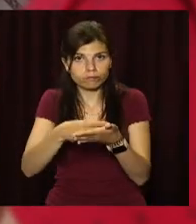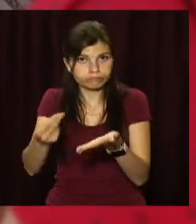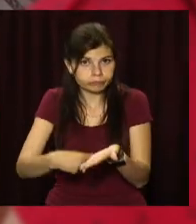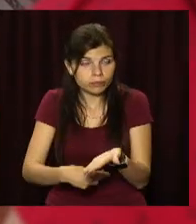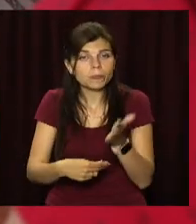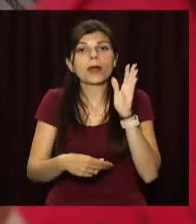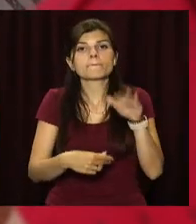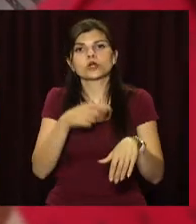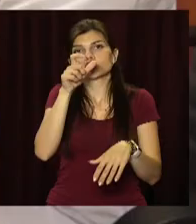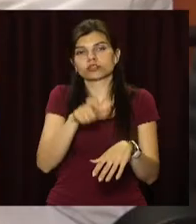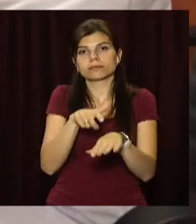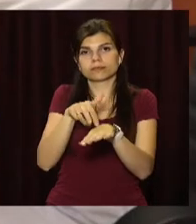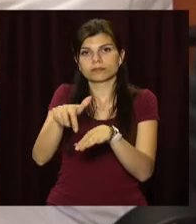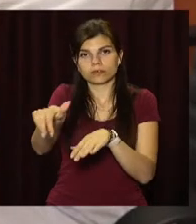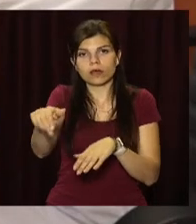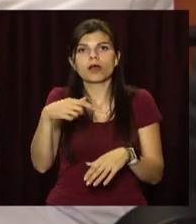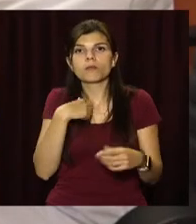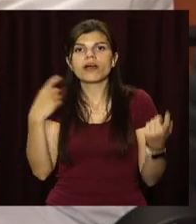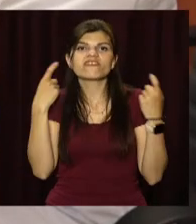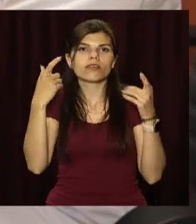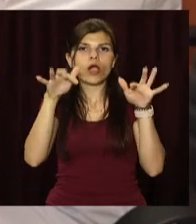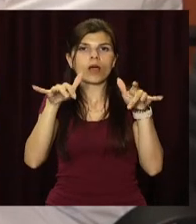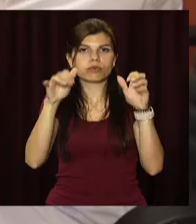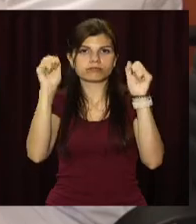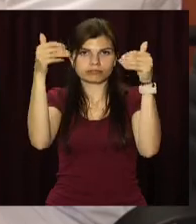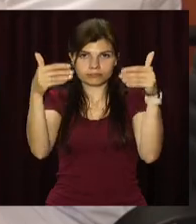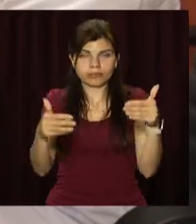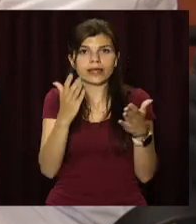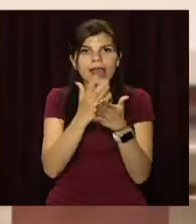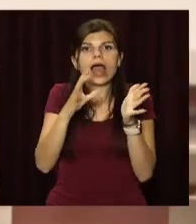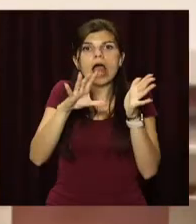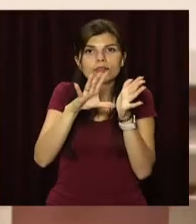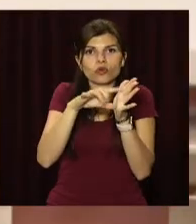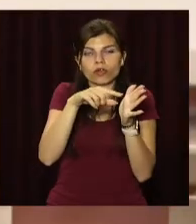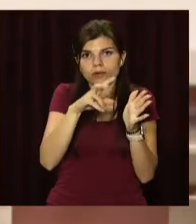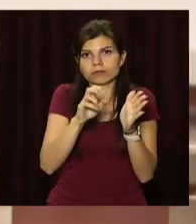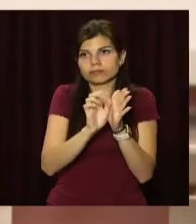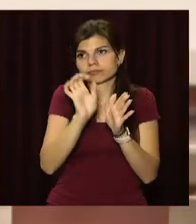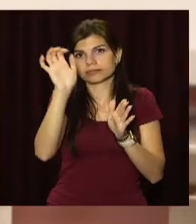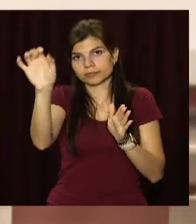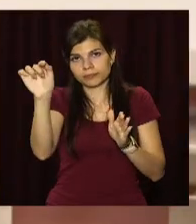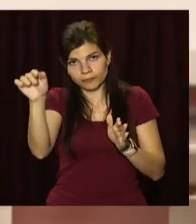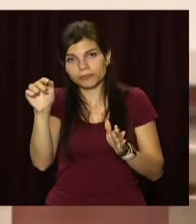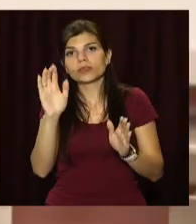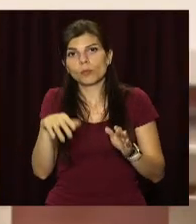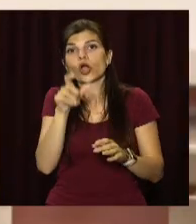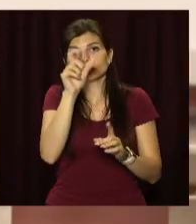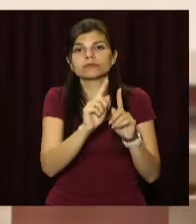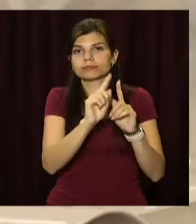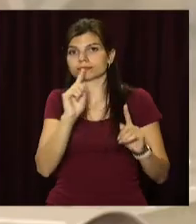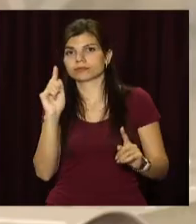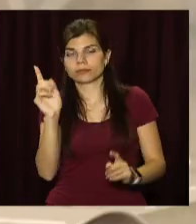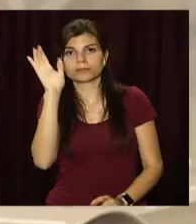цього ми вводимо дані в комп'ютерну систему, відправляємо в електронну систему охорони здоров'я. Після цього пацієнт у